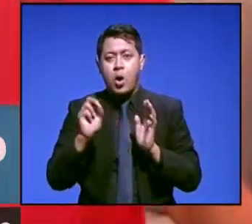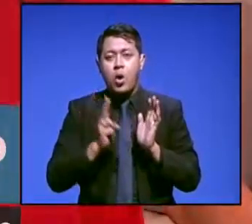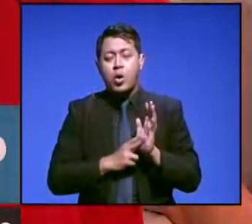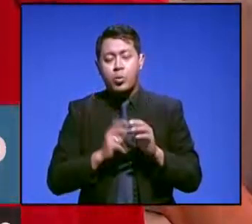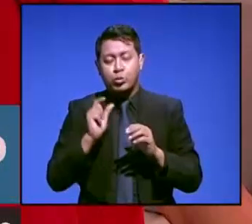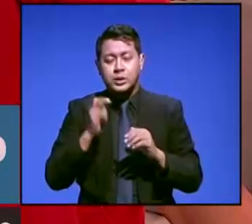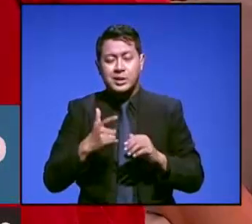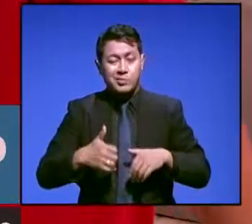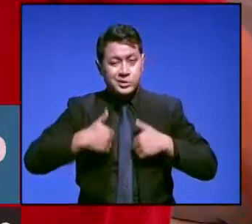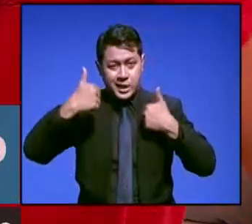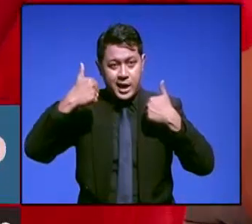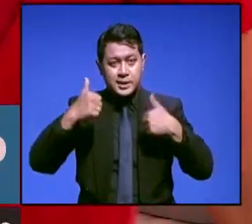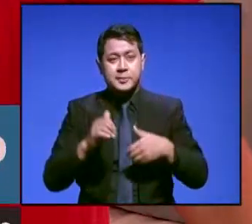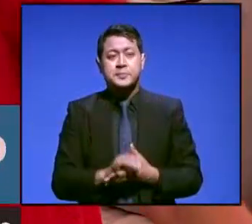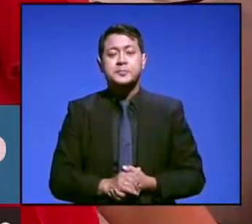kesehatan.